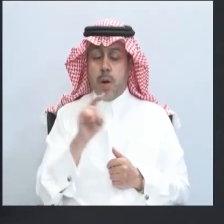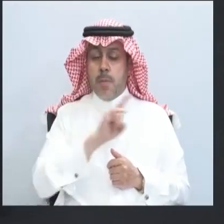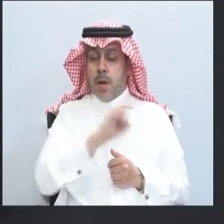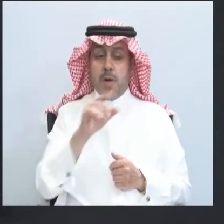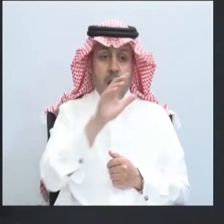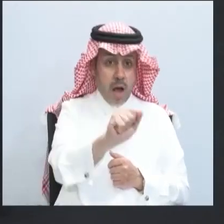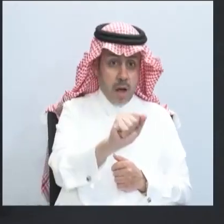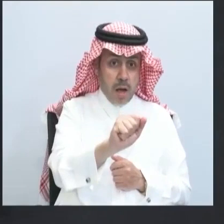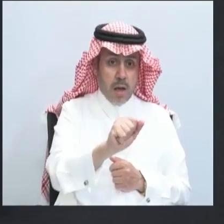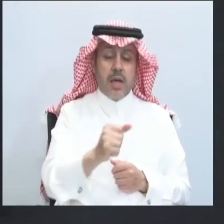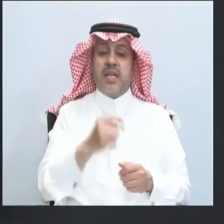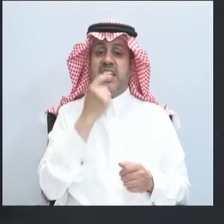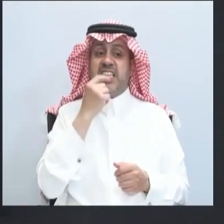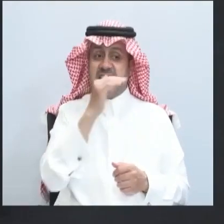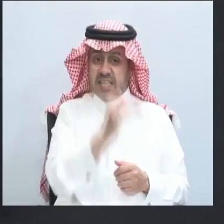حق